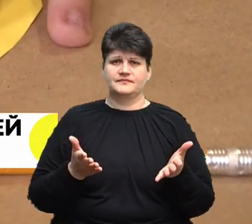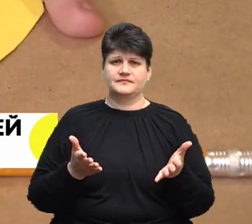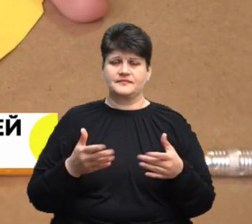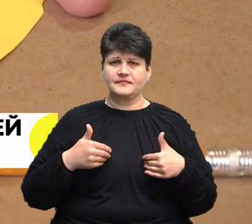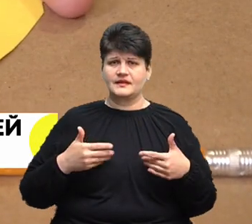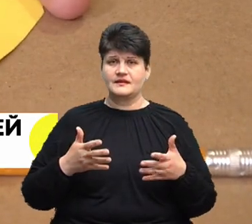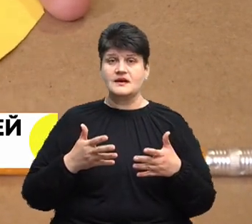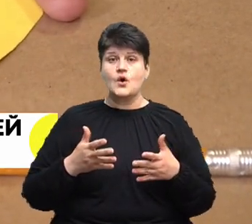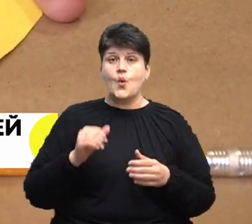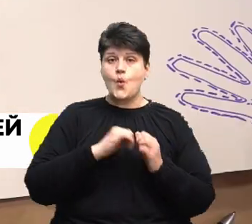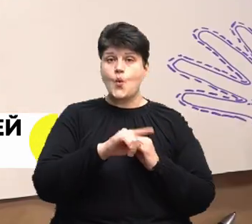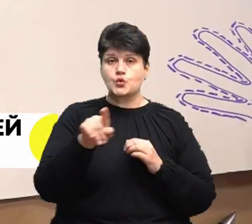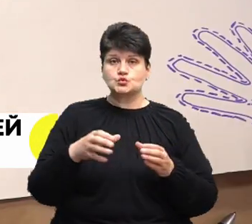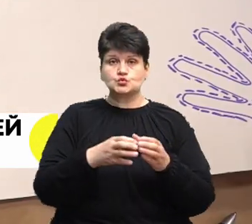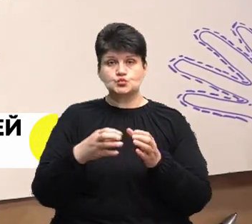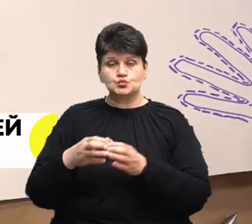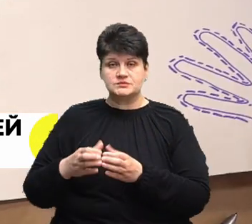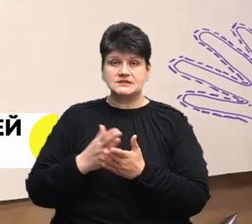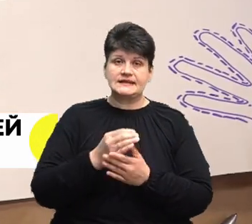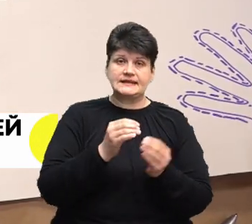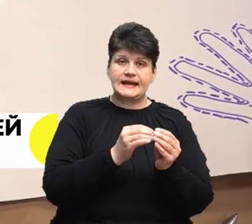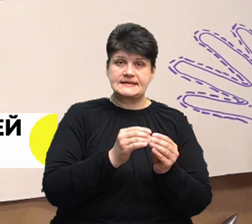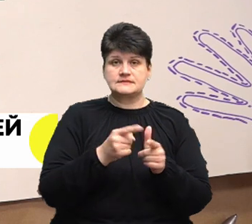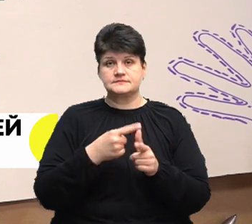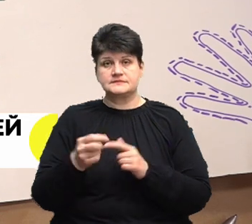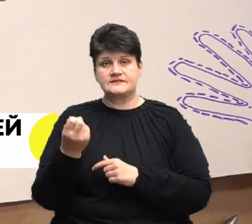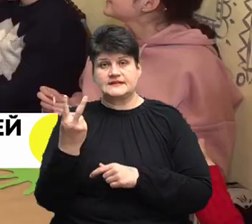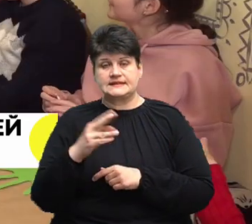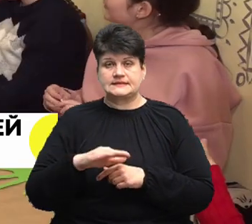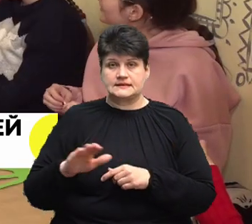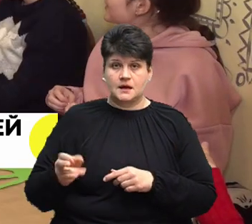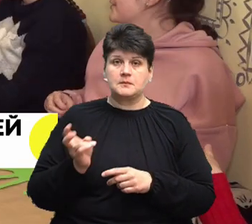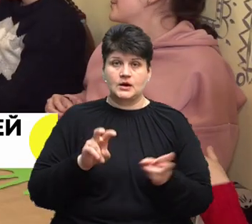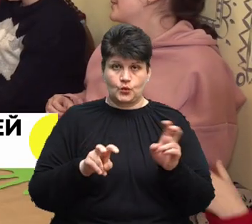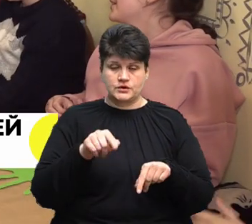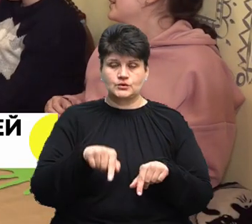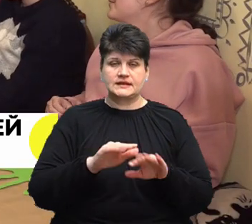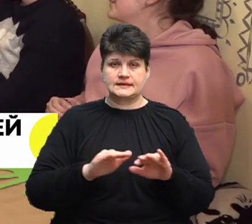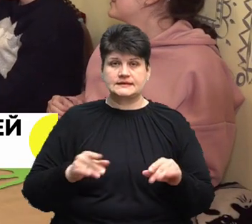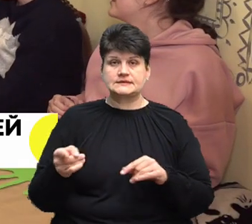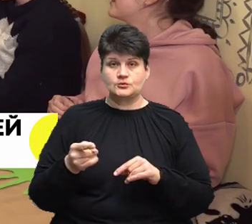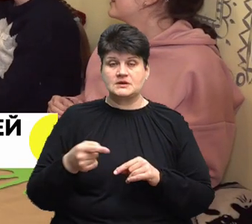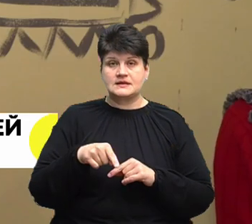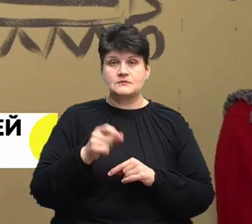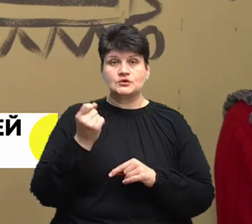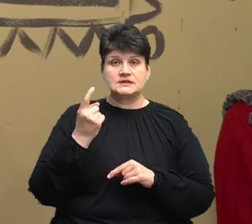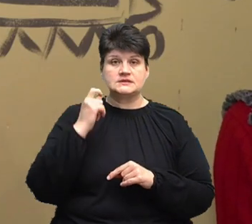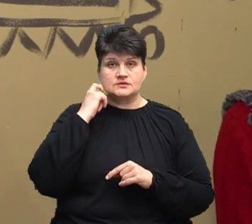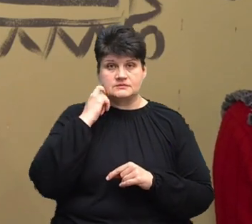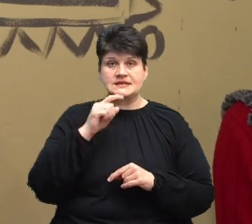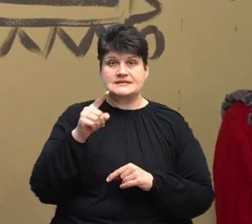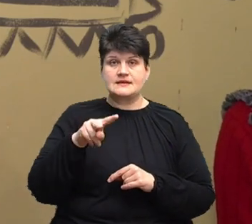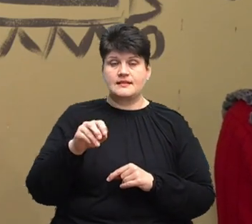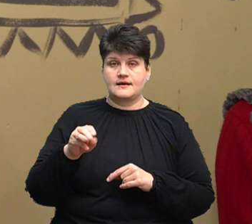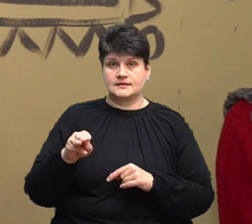У кожній групі 10-12 дітей заняття відвідують і школярі з Тернополя. Серед них 11-річна Злата Мізюк. Мені